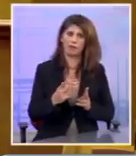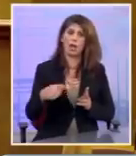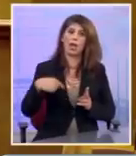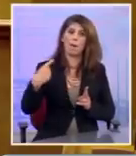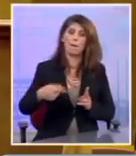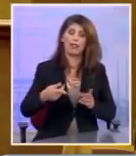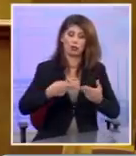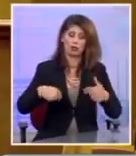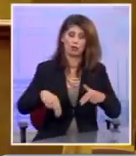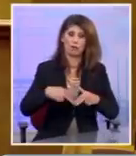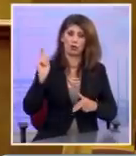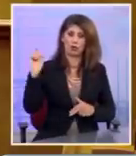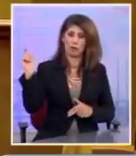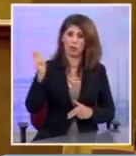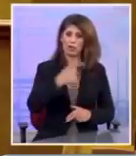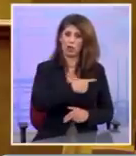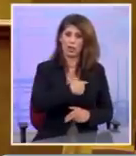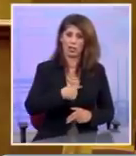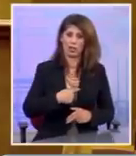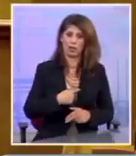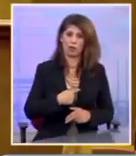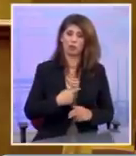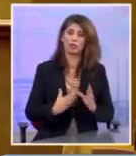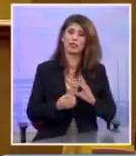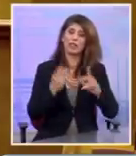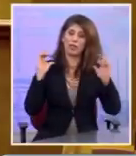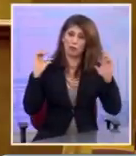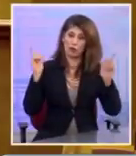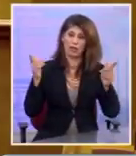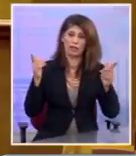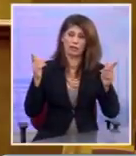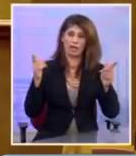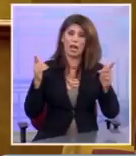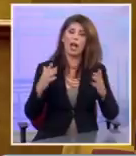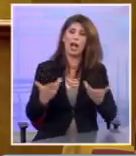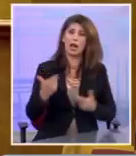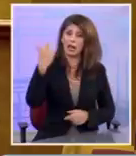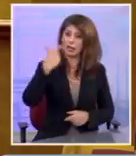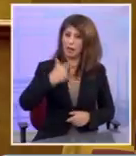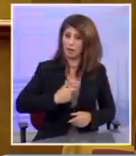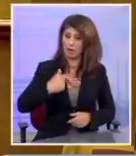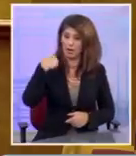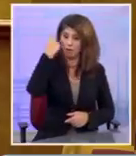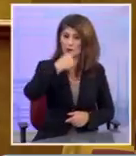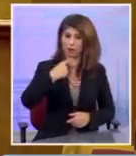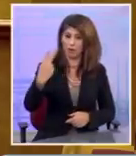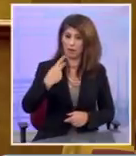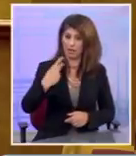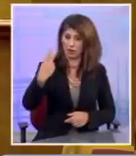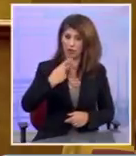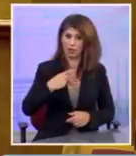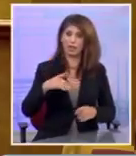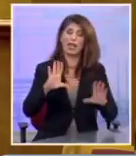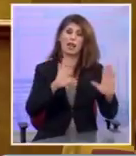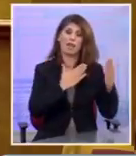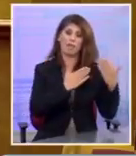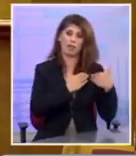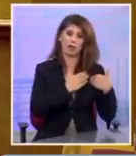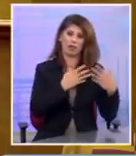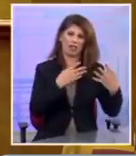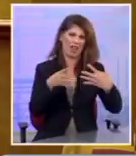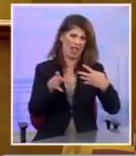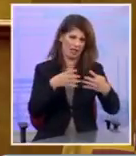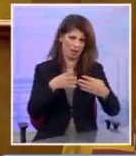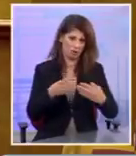μετά το Συμβούλιο των Πολιτικών Αρχηγών τη Νέα Δημοκρατία, αλλά και εμένα προσωπικά, για ανευθυνότητα και